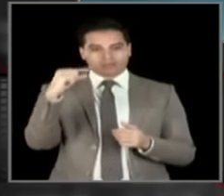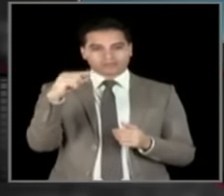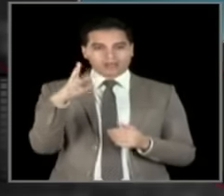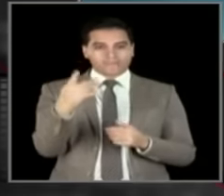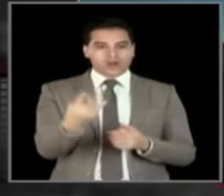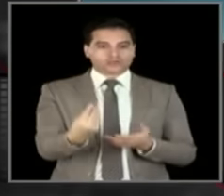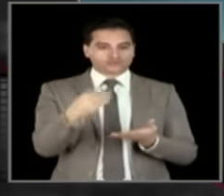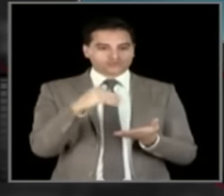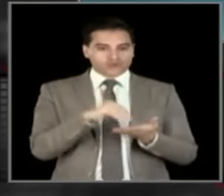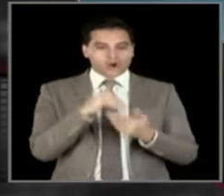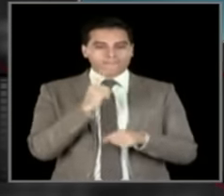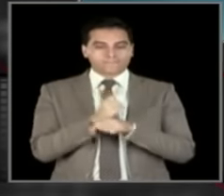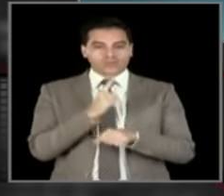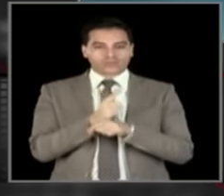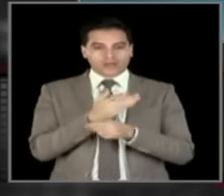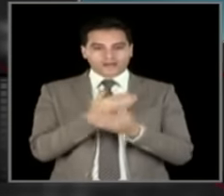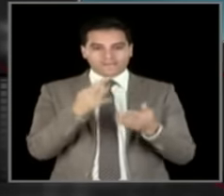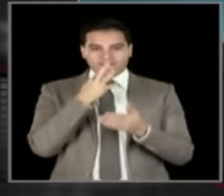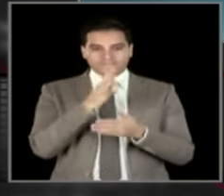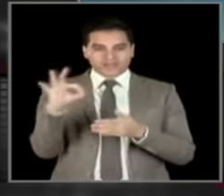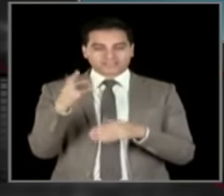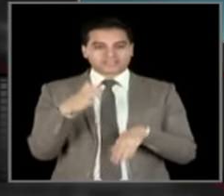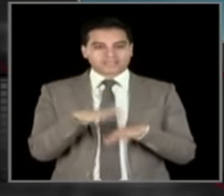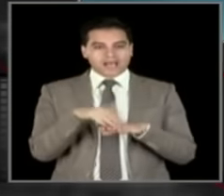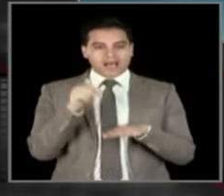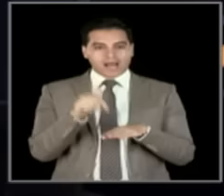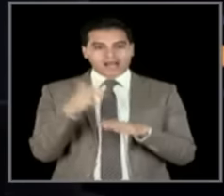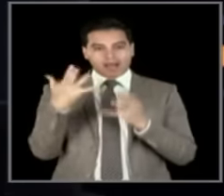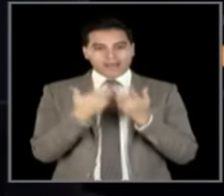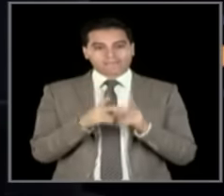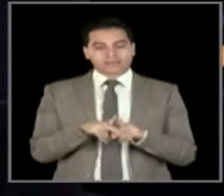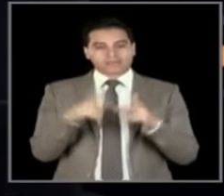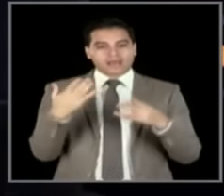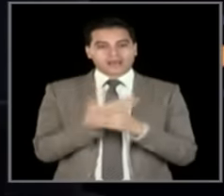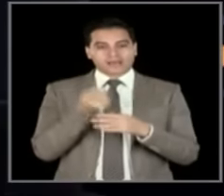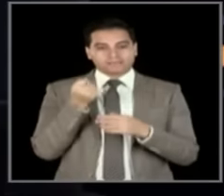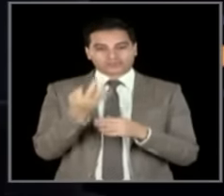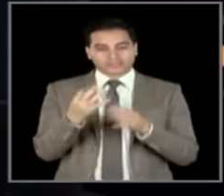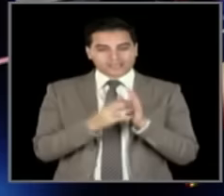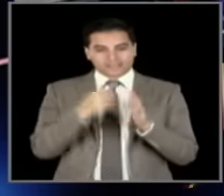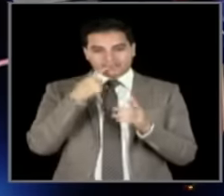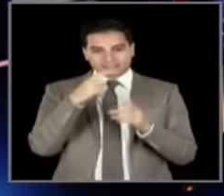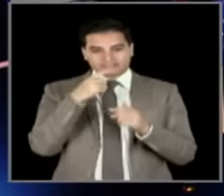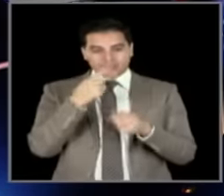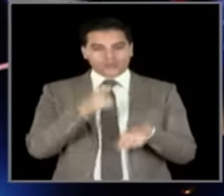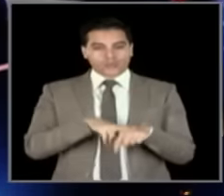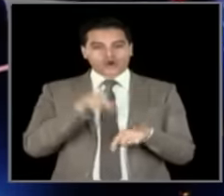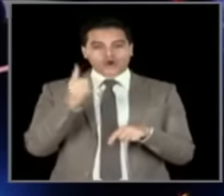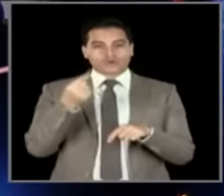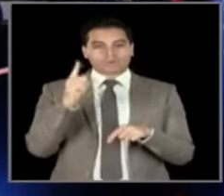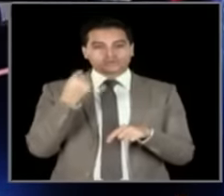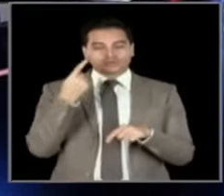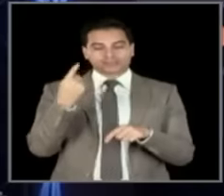10 نقاط المدرب الفرنسي. النتيجة اتغيرت: 35 جامعة اسكندرية،